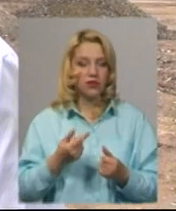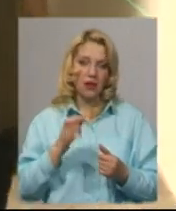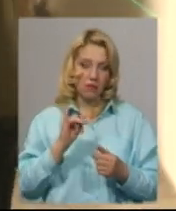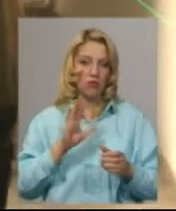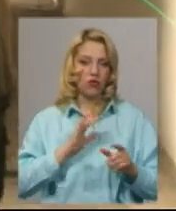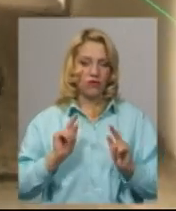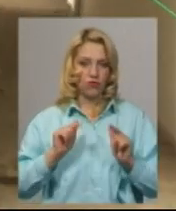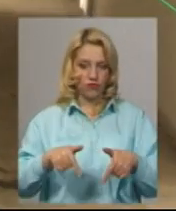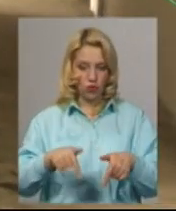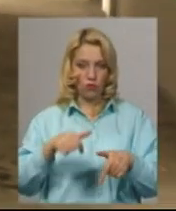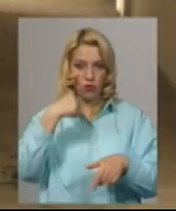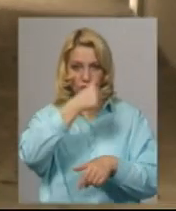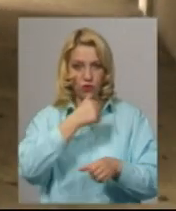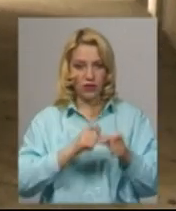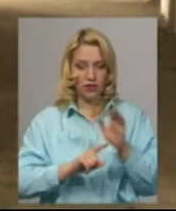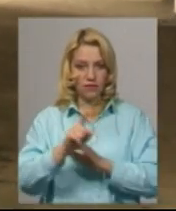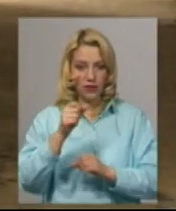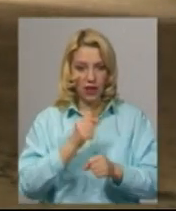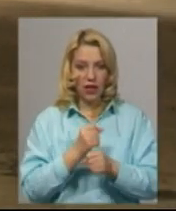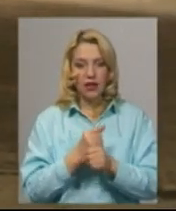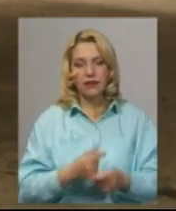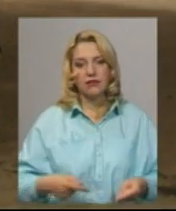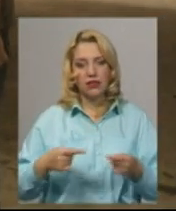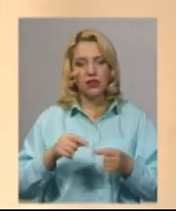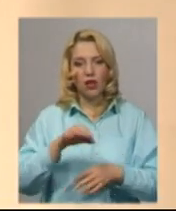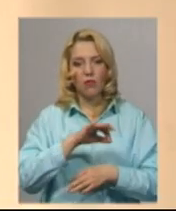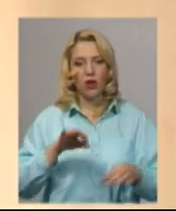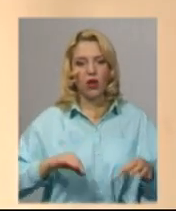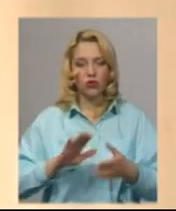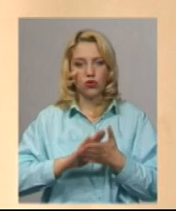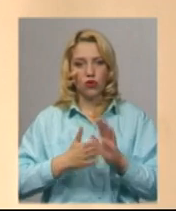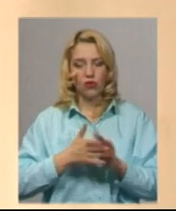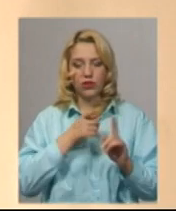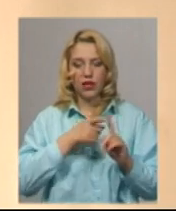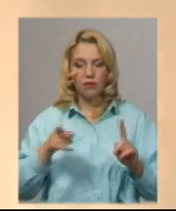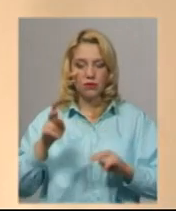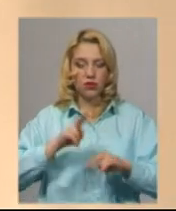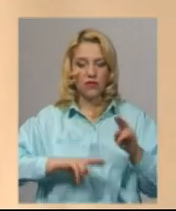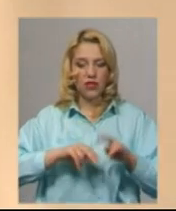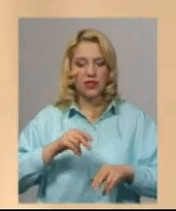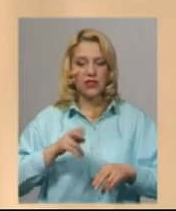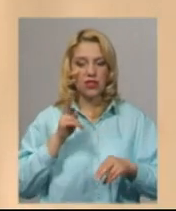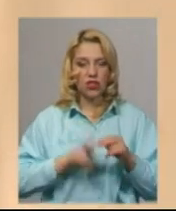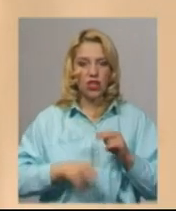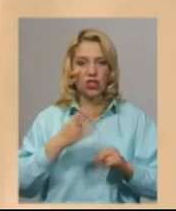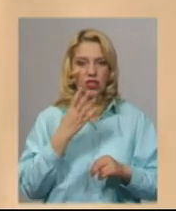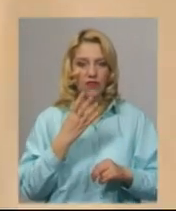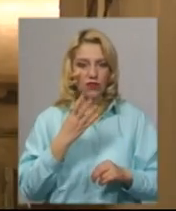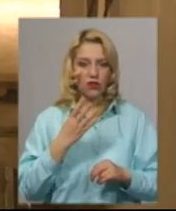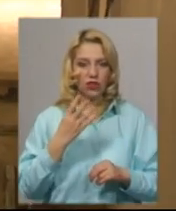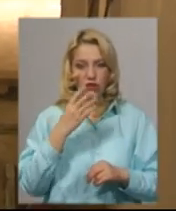в експлуатацію. Згідно проєктного договору, термін будівництва складає 4 роки. Закінчується 31 грудня 2021